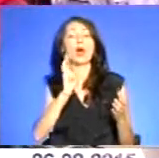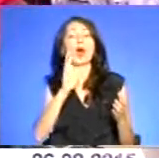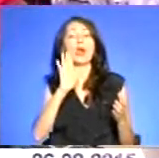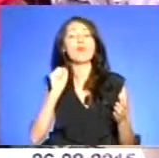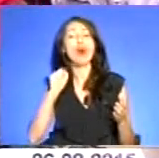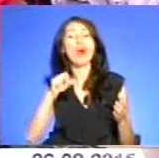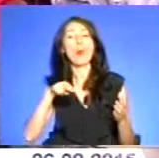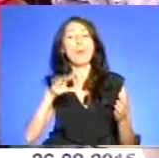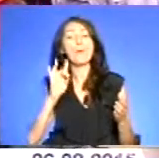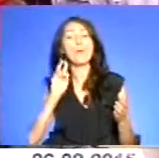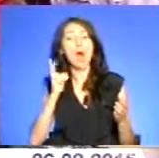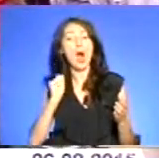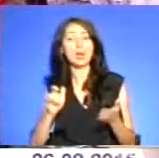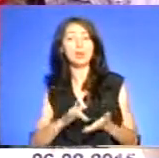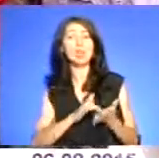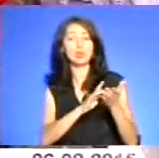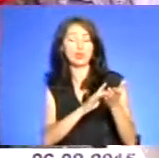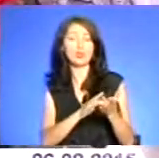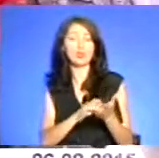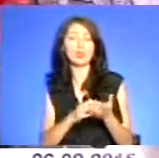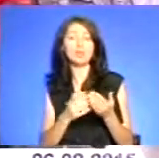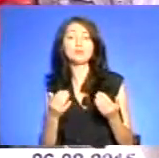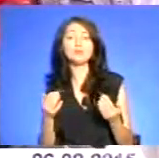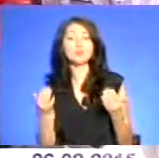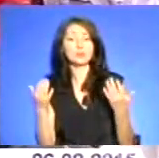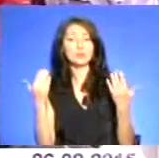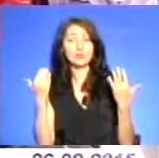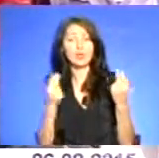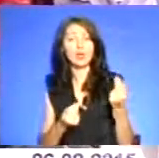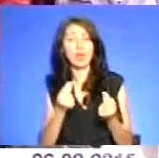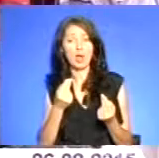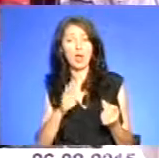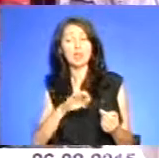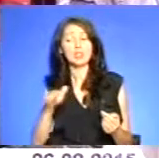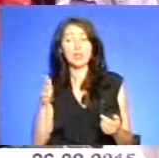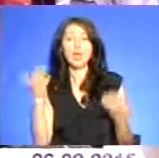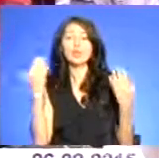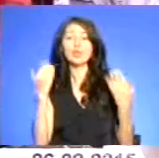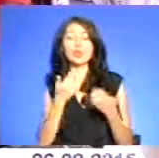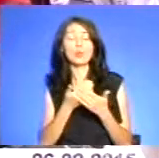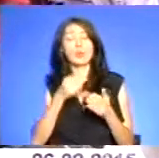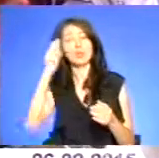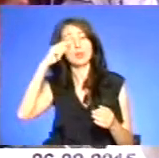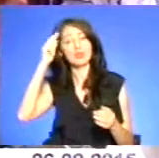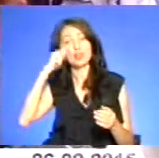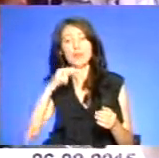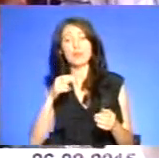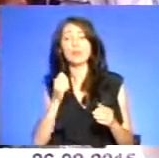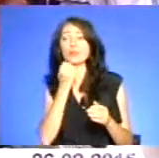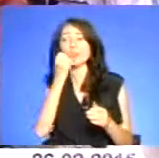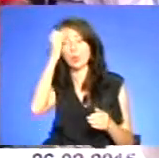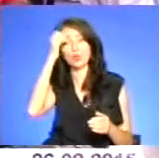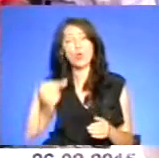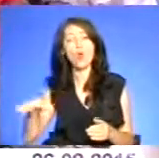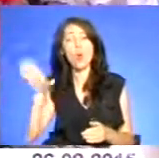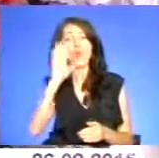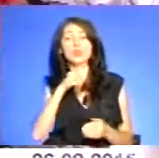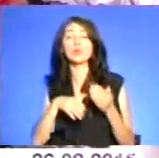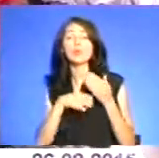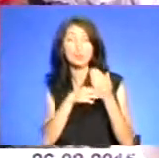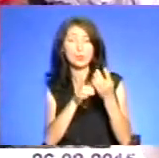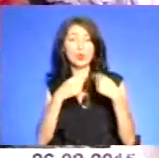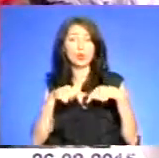мати можливість відпочити перед тим, як почнеться в них навчання. Хочу подякувати всім, хто доклався до організації цієї поїздки.